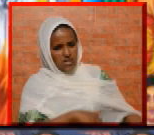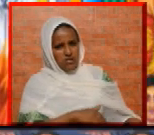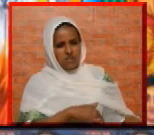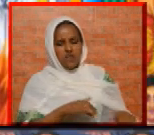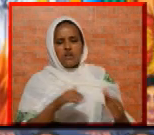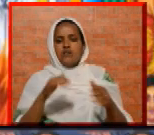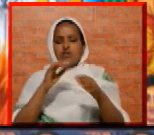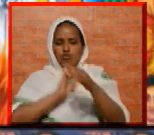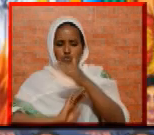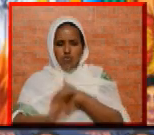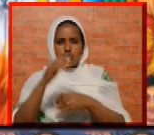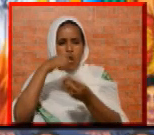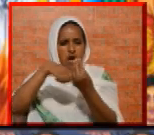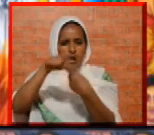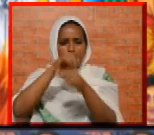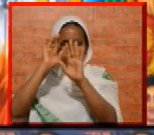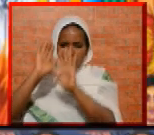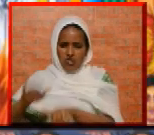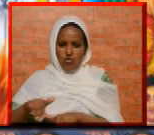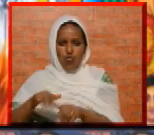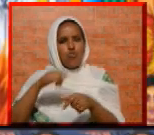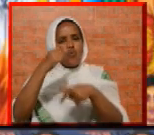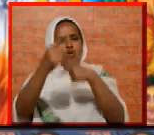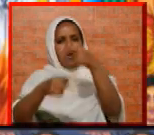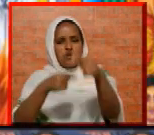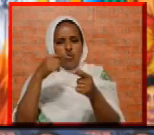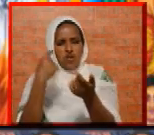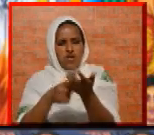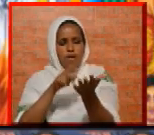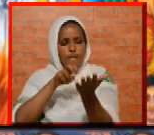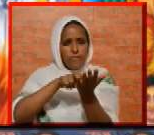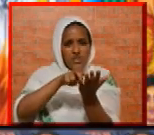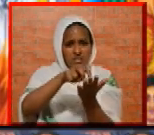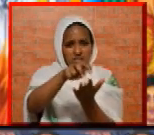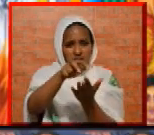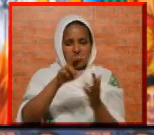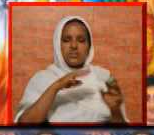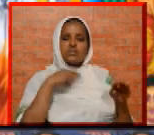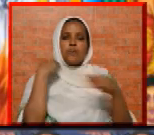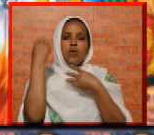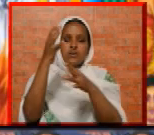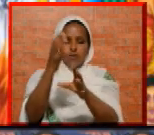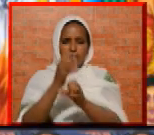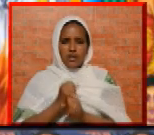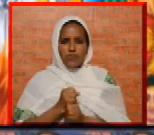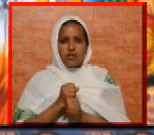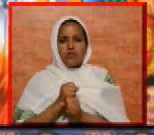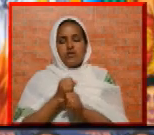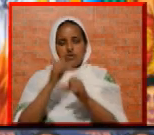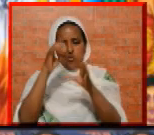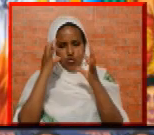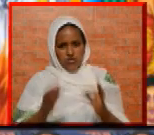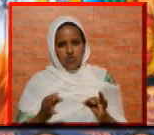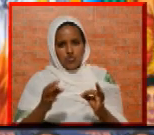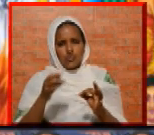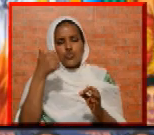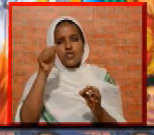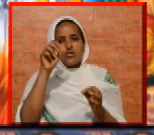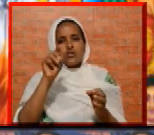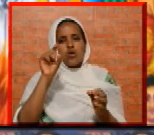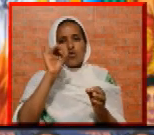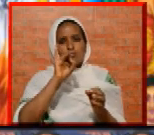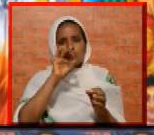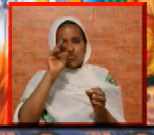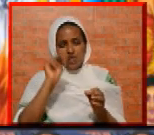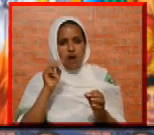ጥለው የተወለዱበትን አካባቢ ትተው ሸሽተዋል። ይሄ በስደት ሰማይትነትን ለመቀበል ወሰነችው ኢየሉጣ